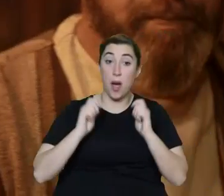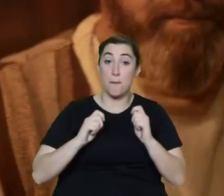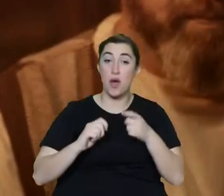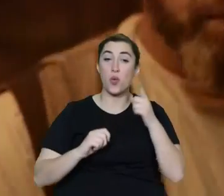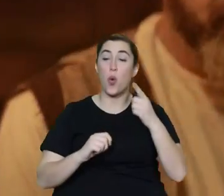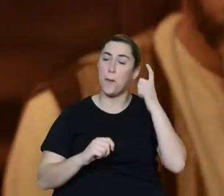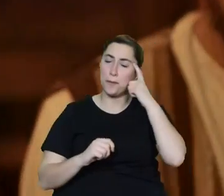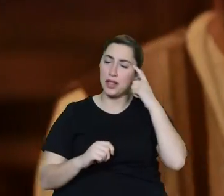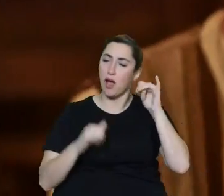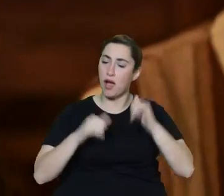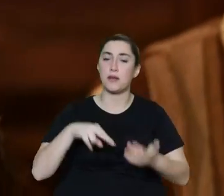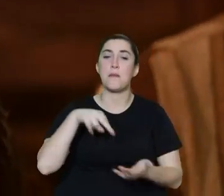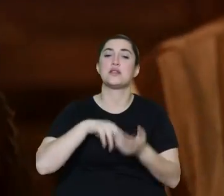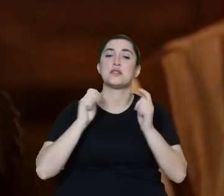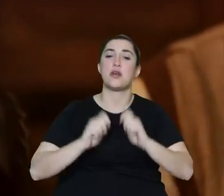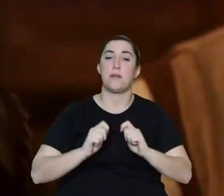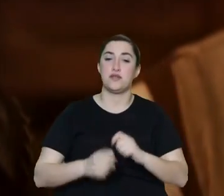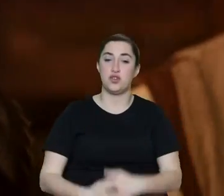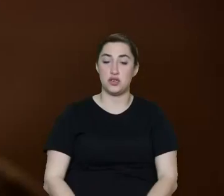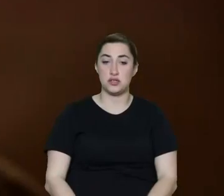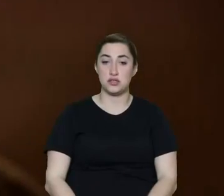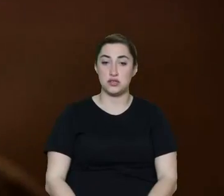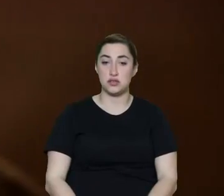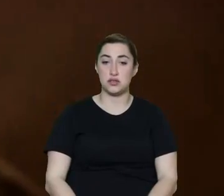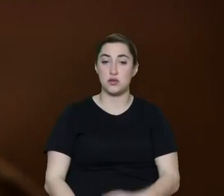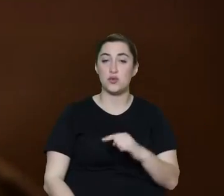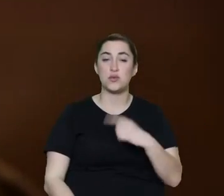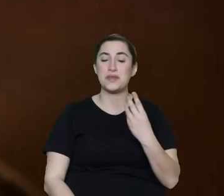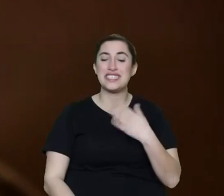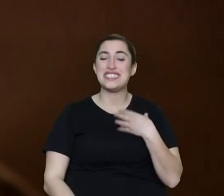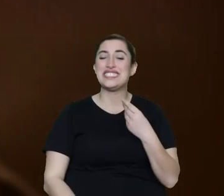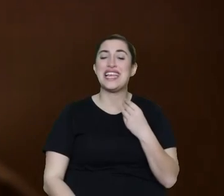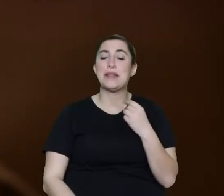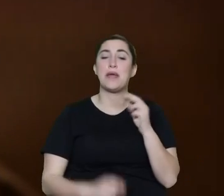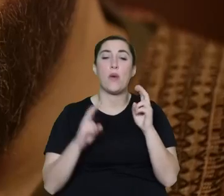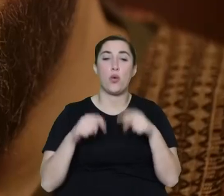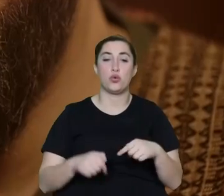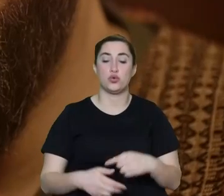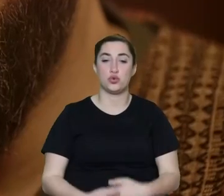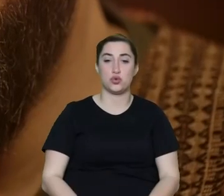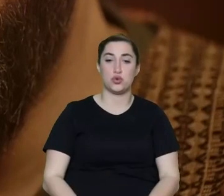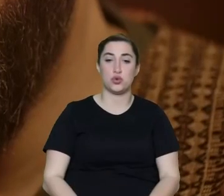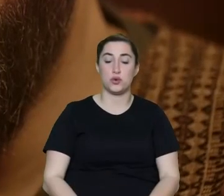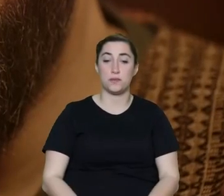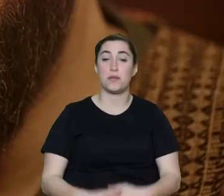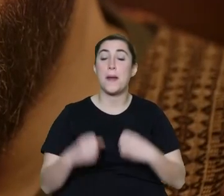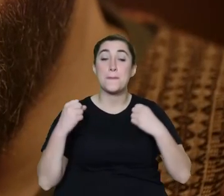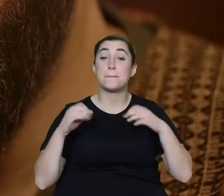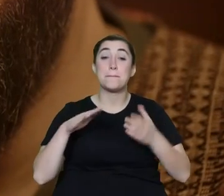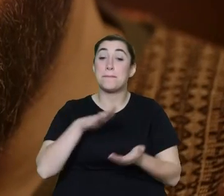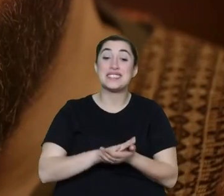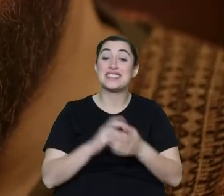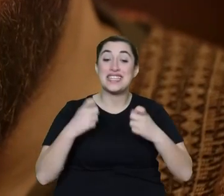dahi o şuurla basacak o vakit. Bu bir hissetme meselesidir. Bastığın yerde